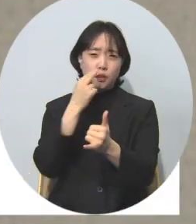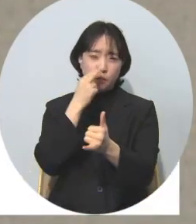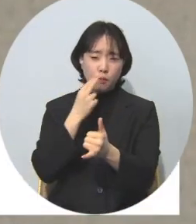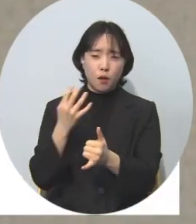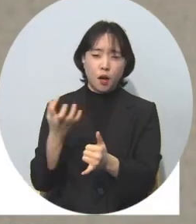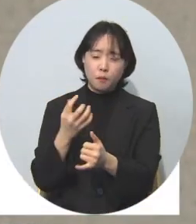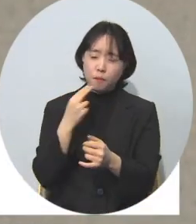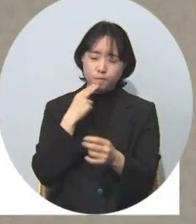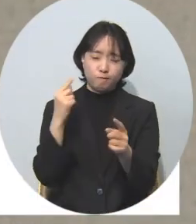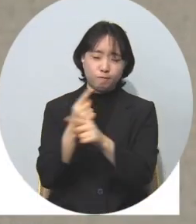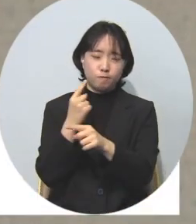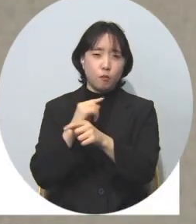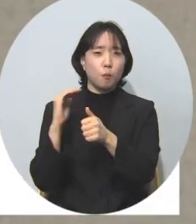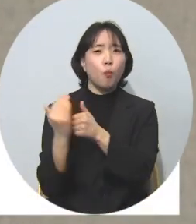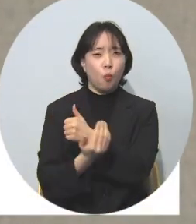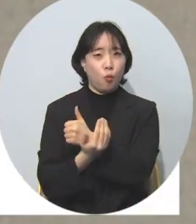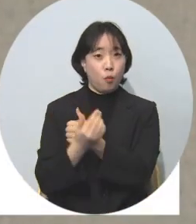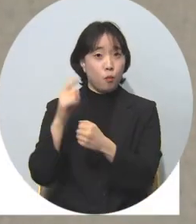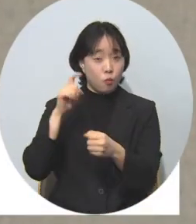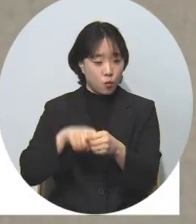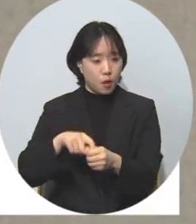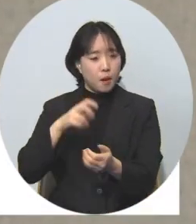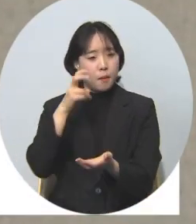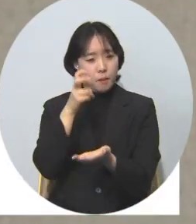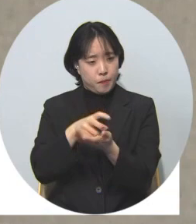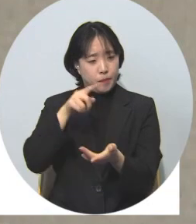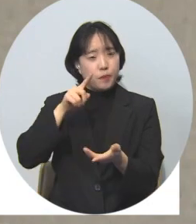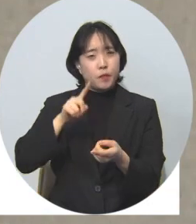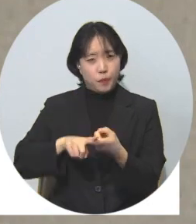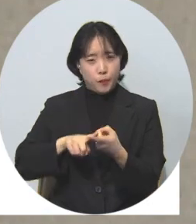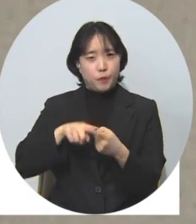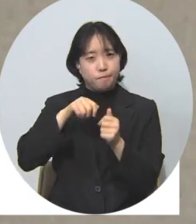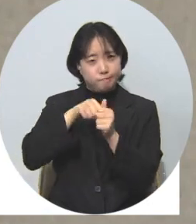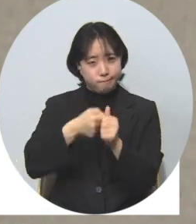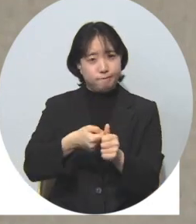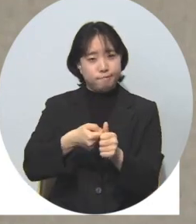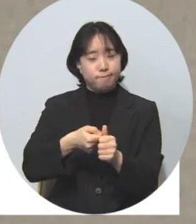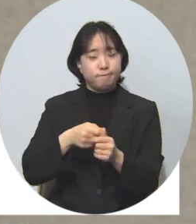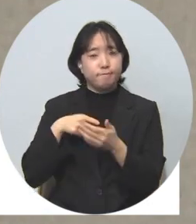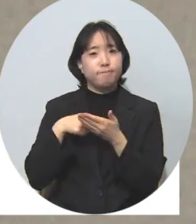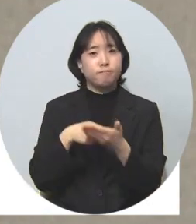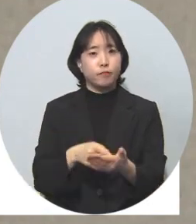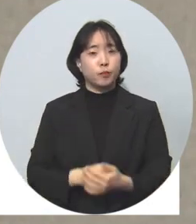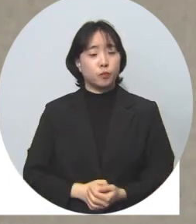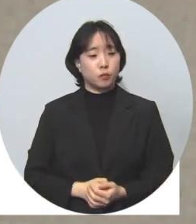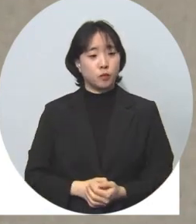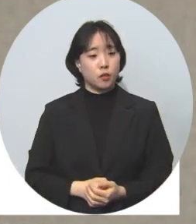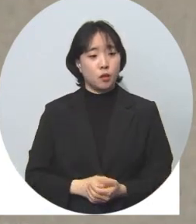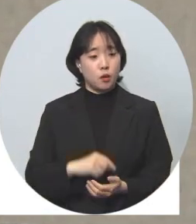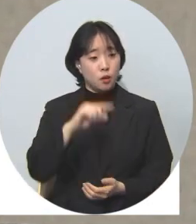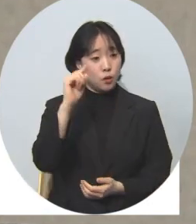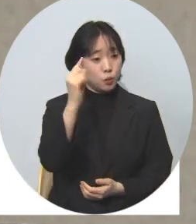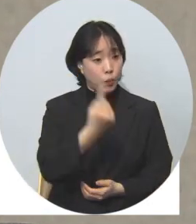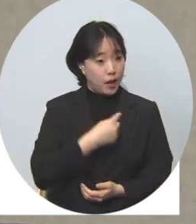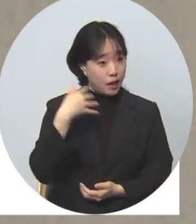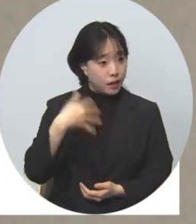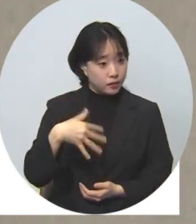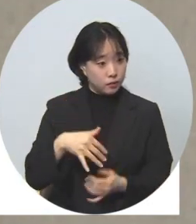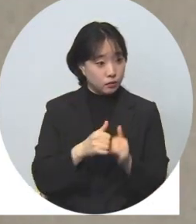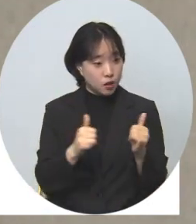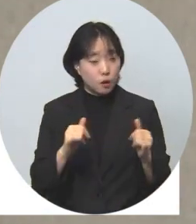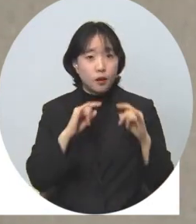위해 법률에 따른 처분을 망설임 없이 이행할 것입니다 미 복귀한 전공의는 개인의